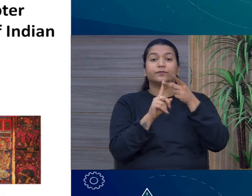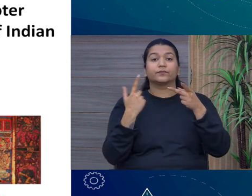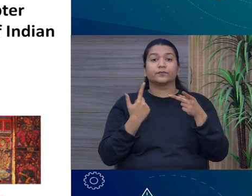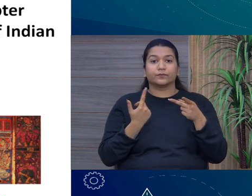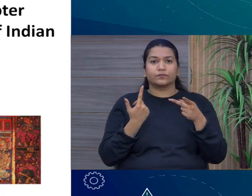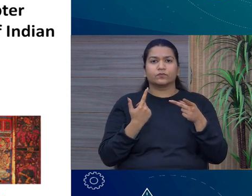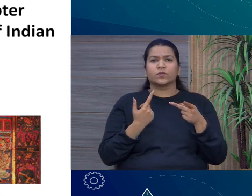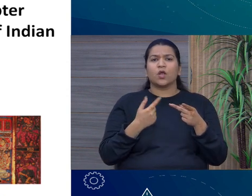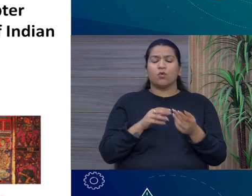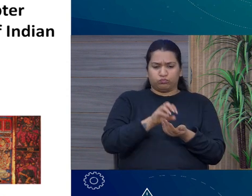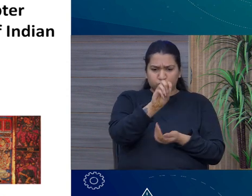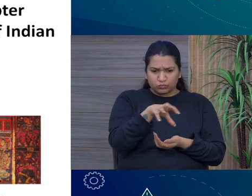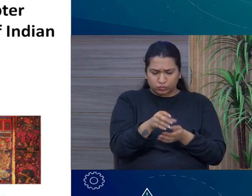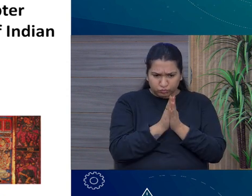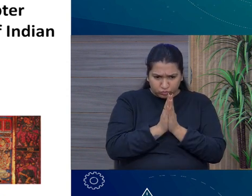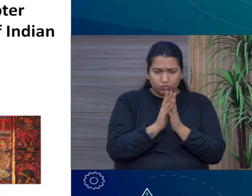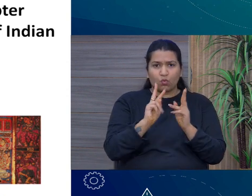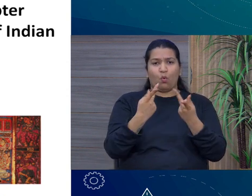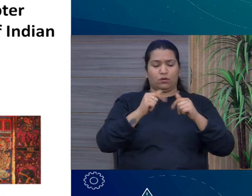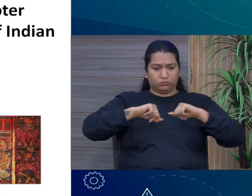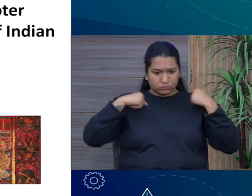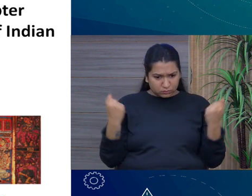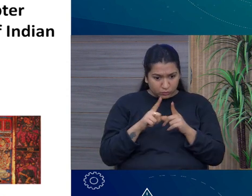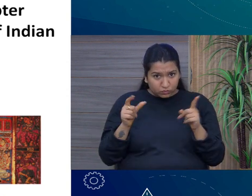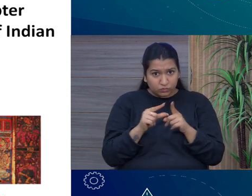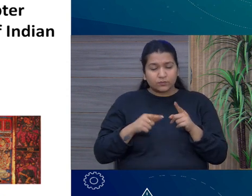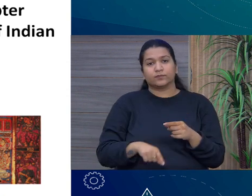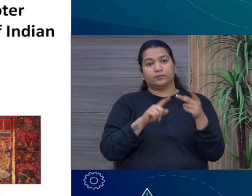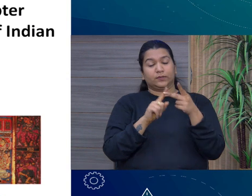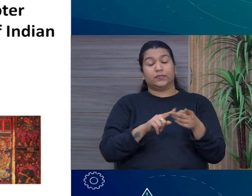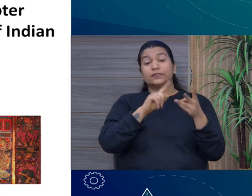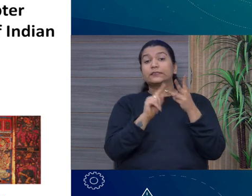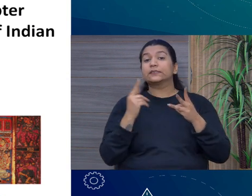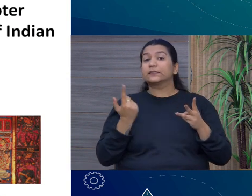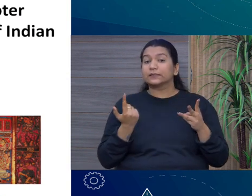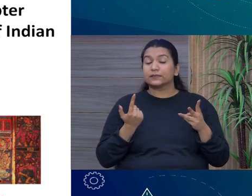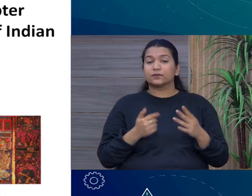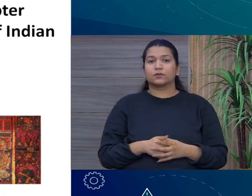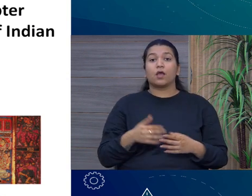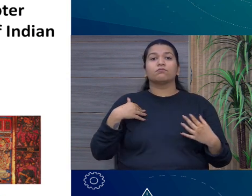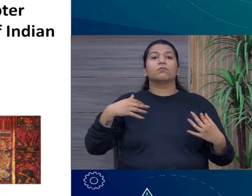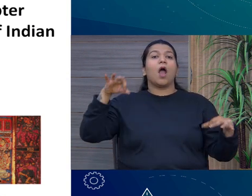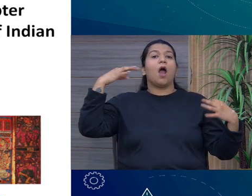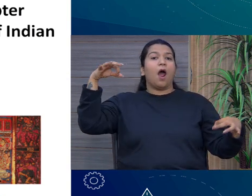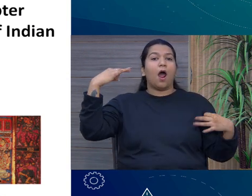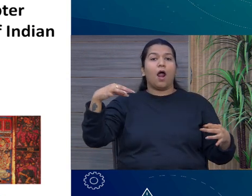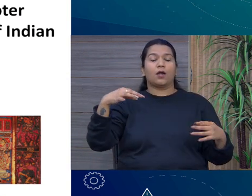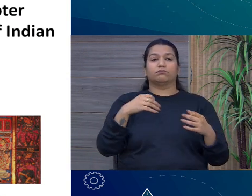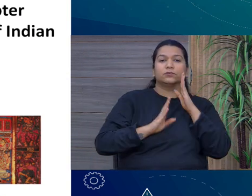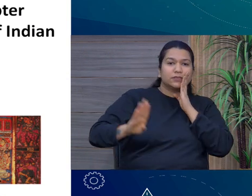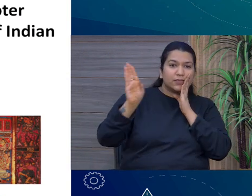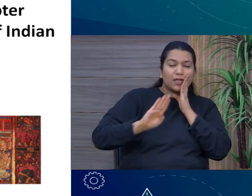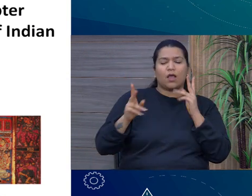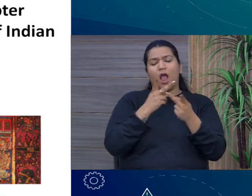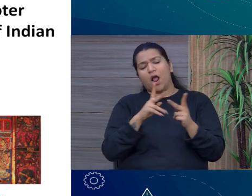है रिचुअल्स की, यानी कि कर्म कांड की। और जो तीसरा खंड आता है सर वो हमारे परफॉर्मिंग आर्ट से रिलेटेड आता है।